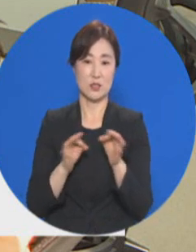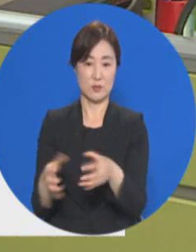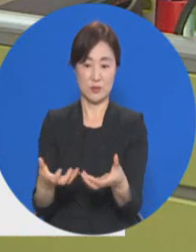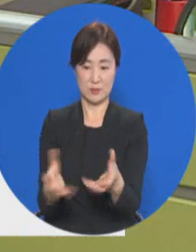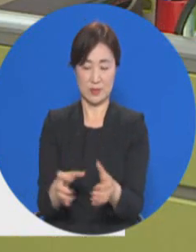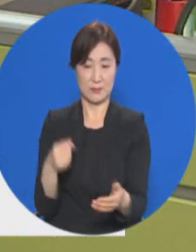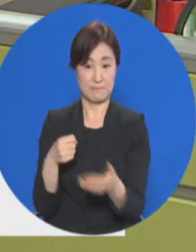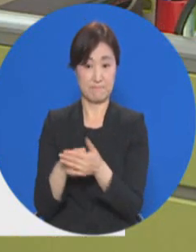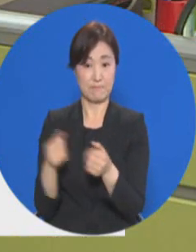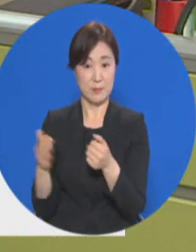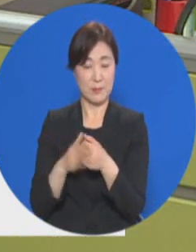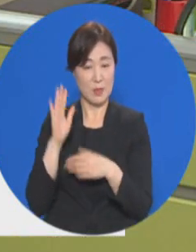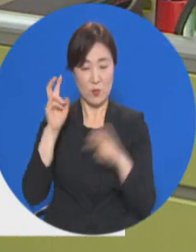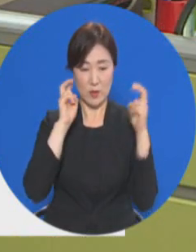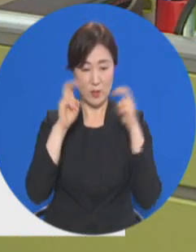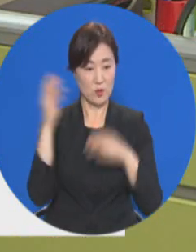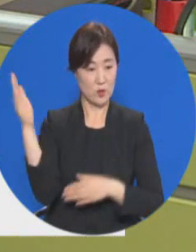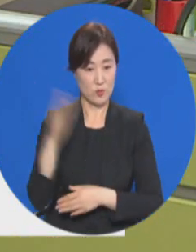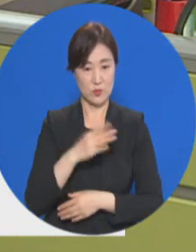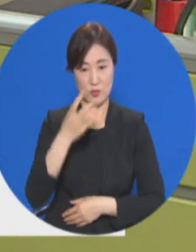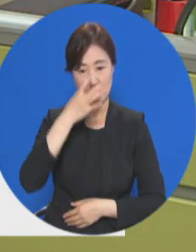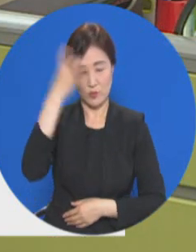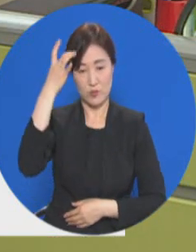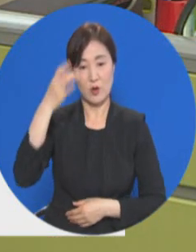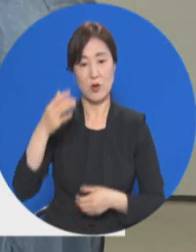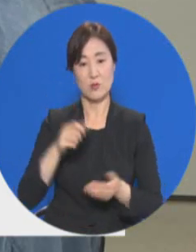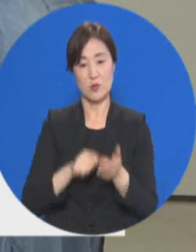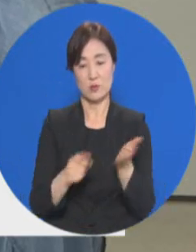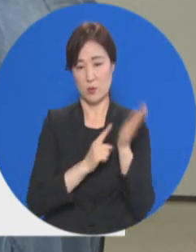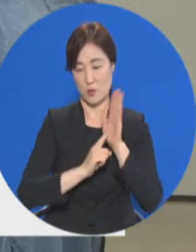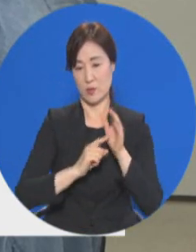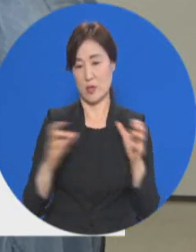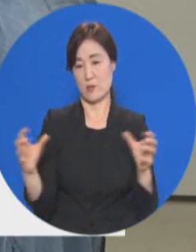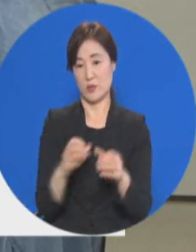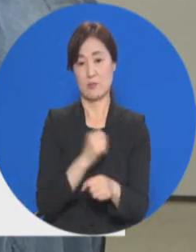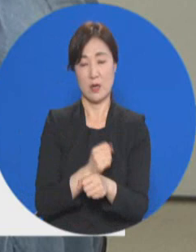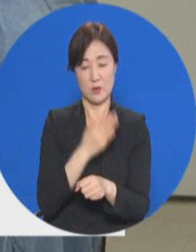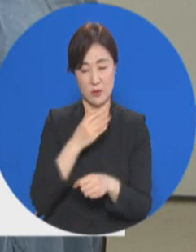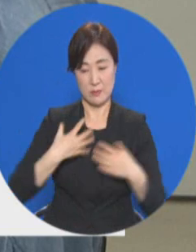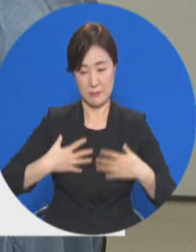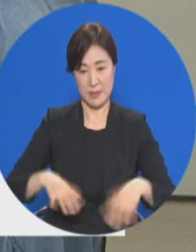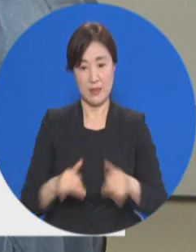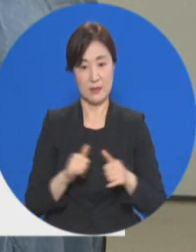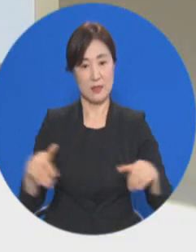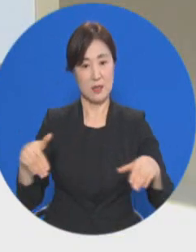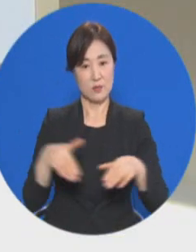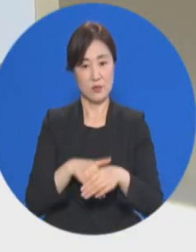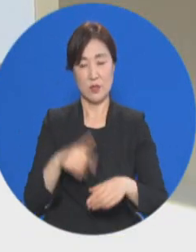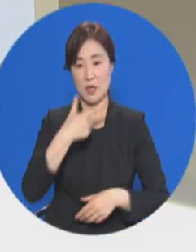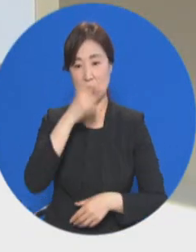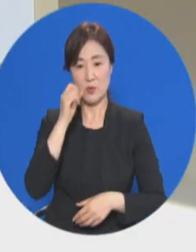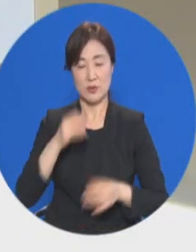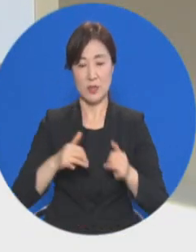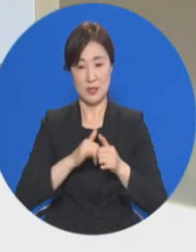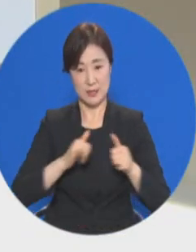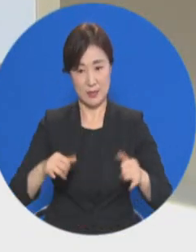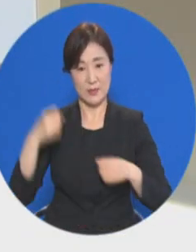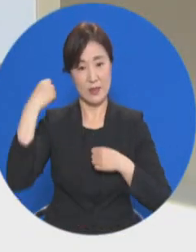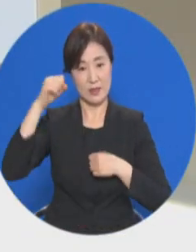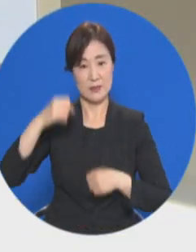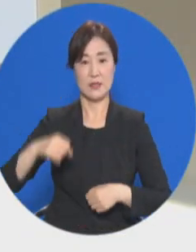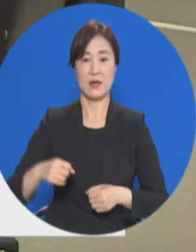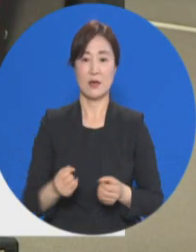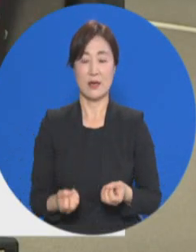기업 등으로부터 기부금품을 공개 모집해 문화 취약계층은 물론 문화 수요에 상응하는 행사와 공연,